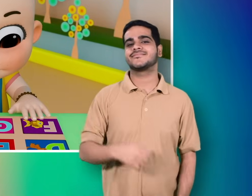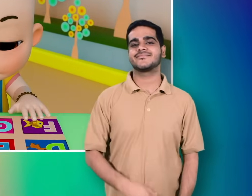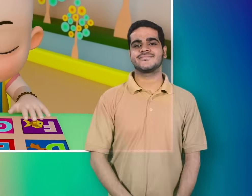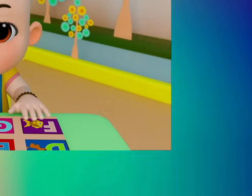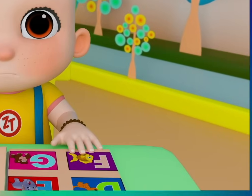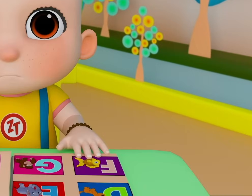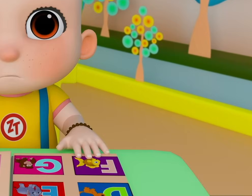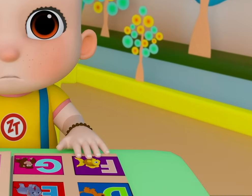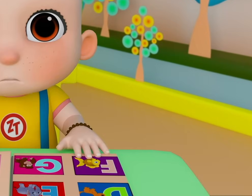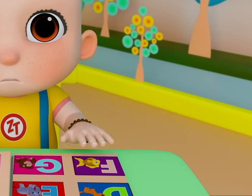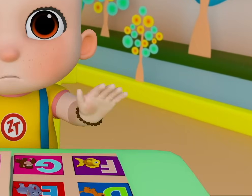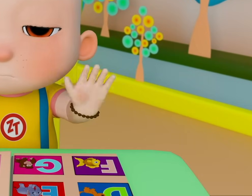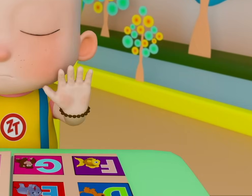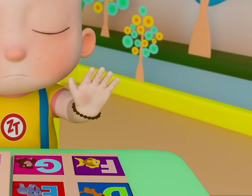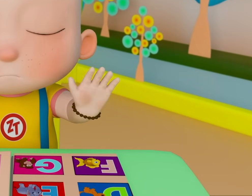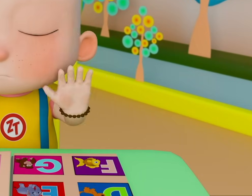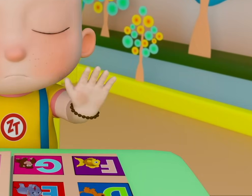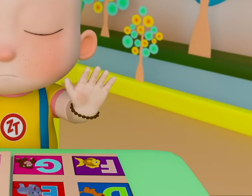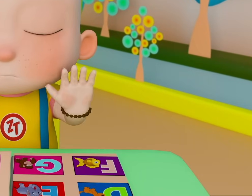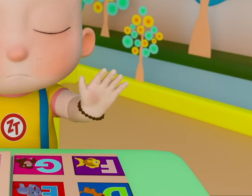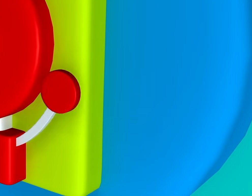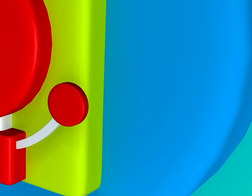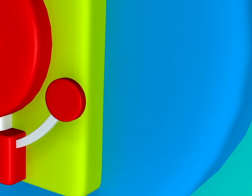स्कूल चले हम।